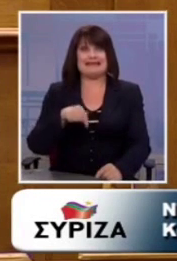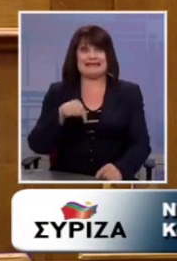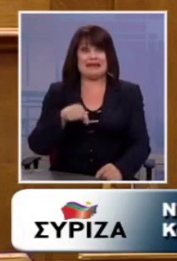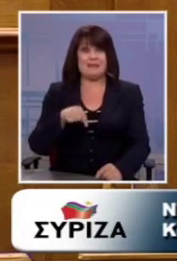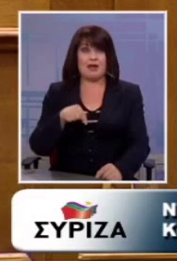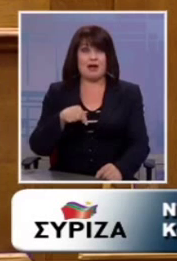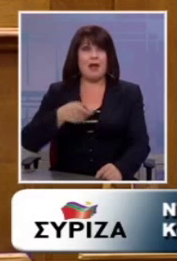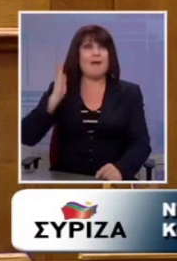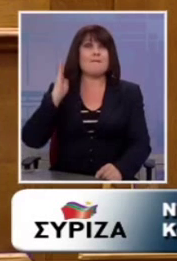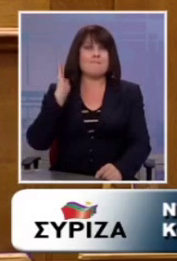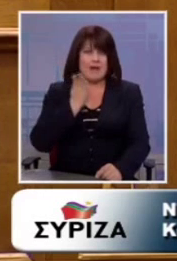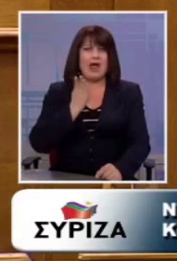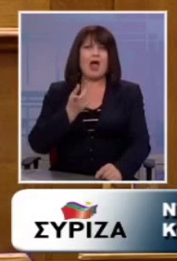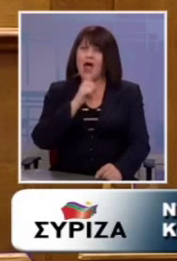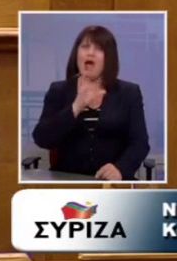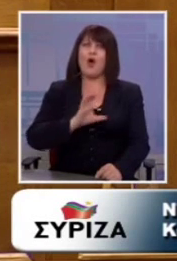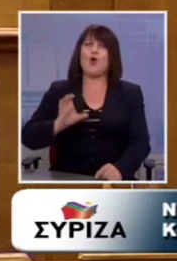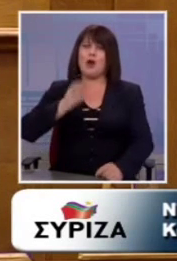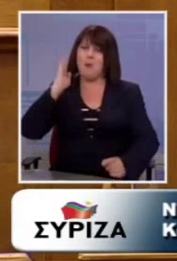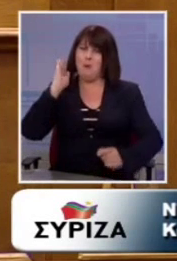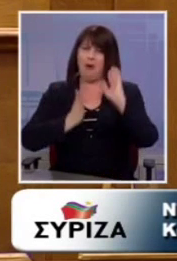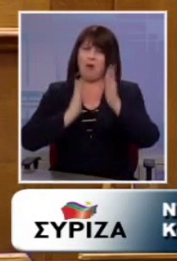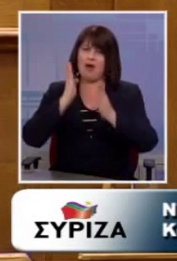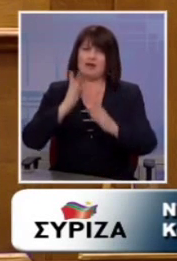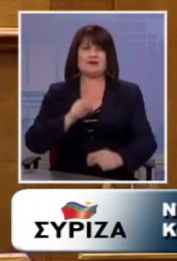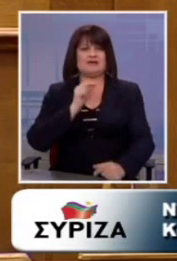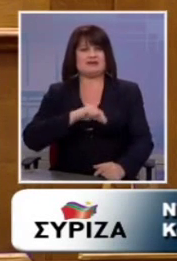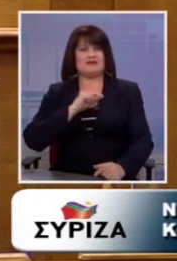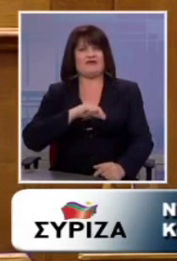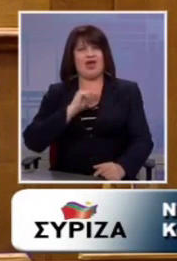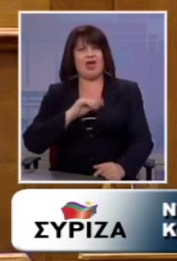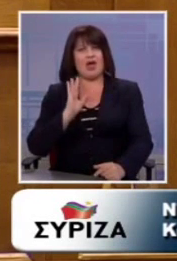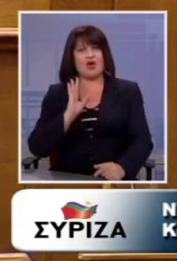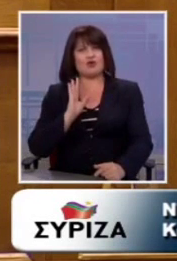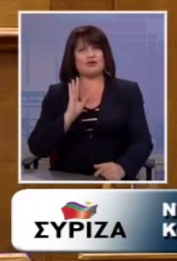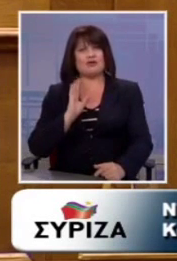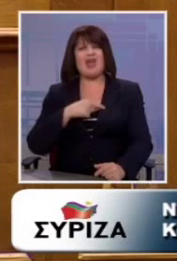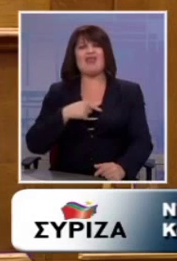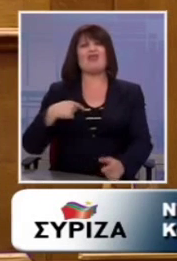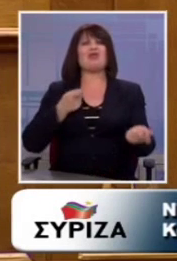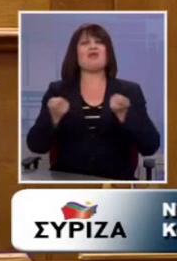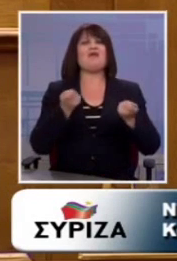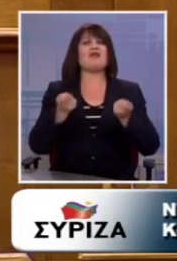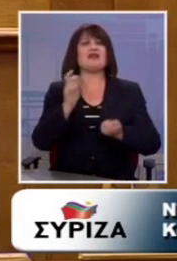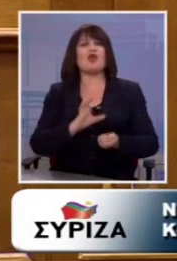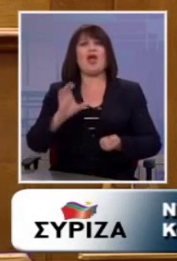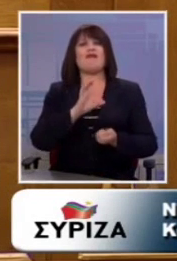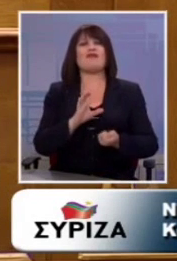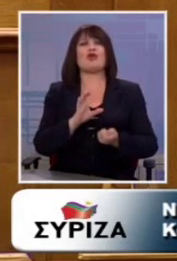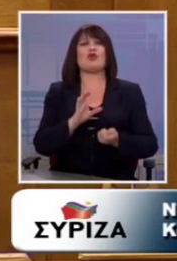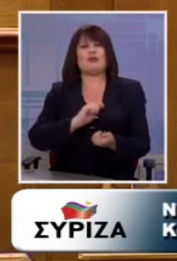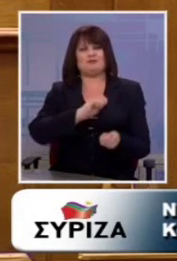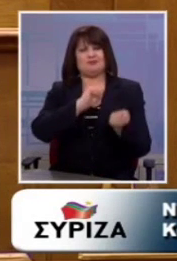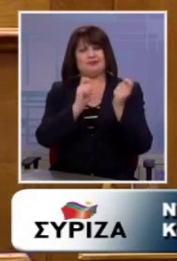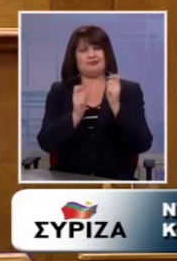πλήγμα, αύριο σε άλλη χώρα. Από συμφέροντα, από το Διευθυντήριο της Ευρώπης, το οποίο όλο και πιο πολύ